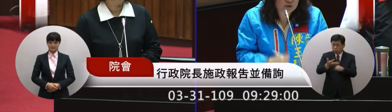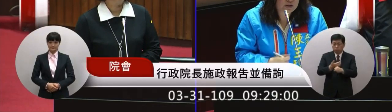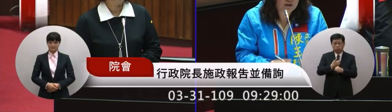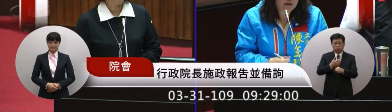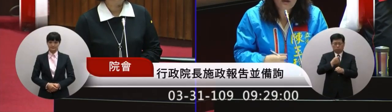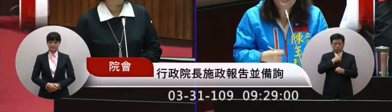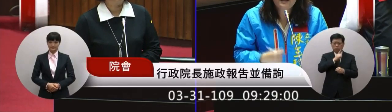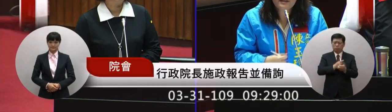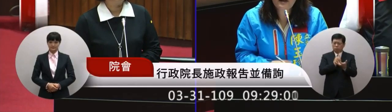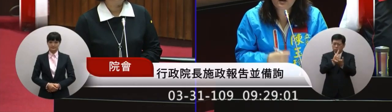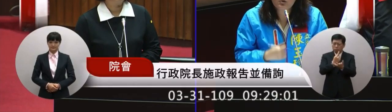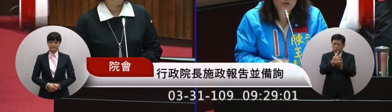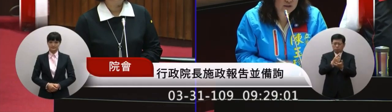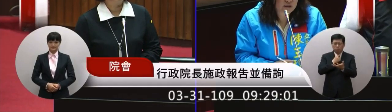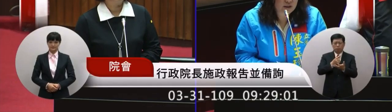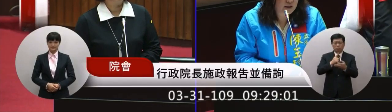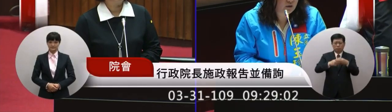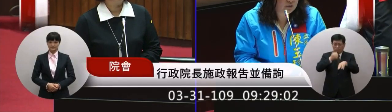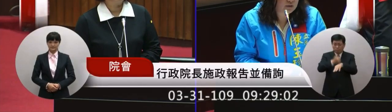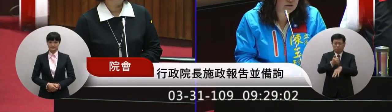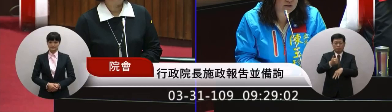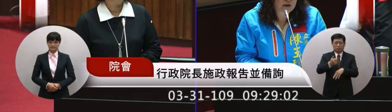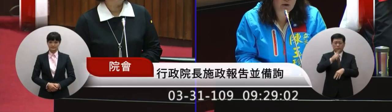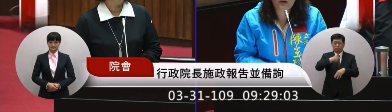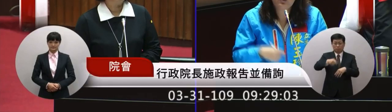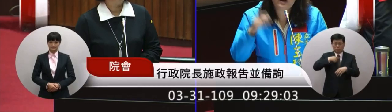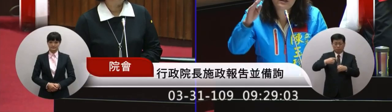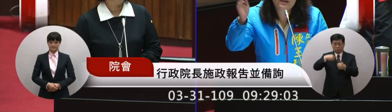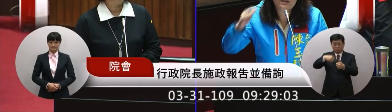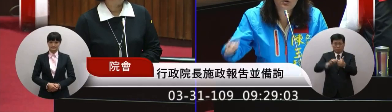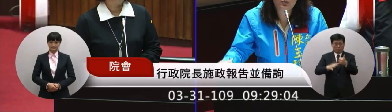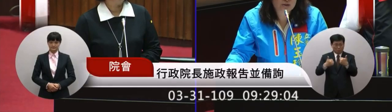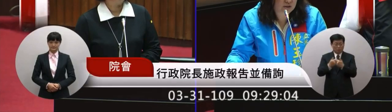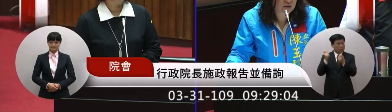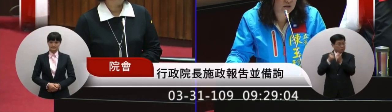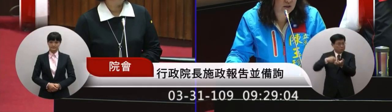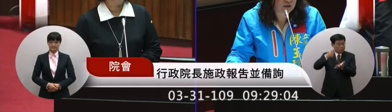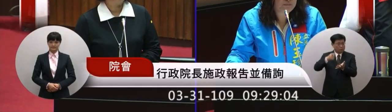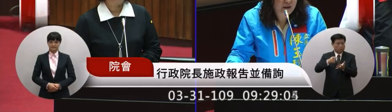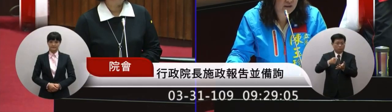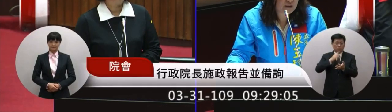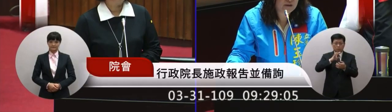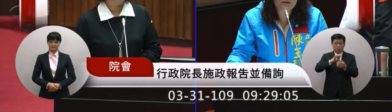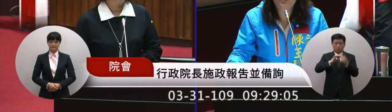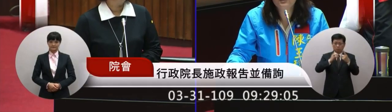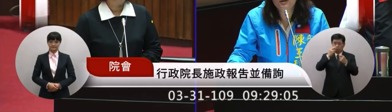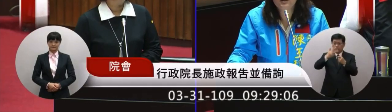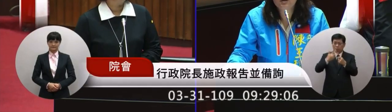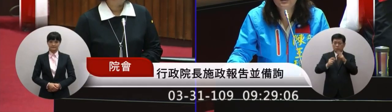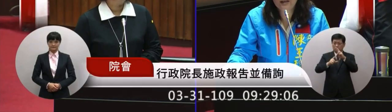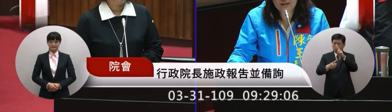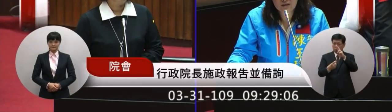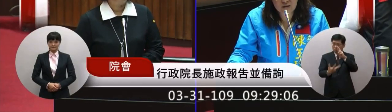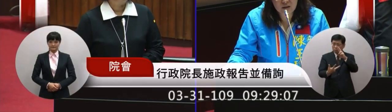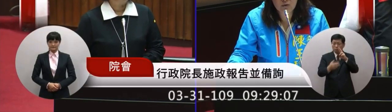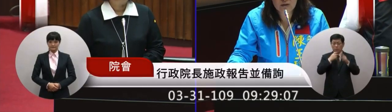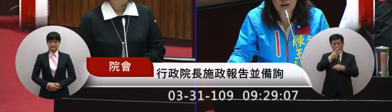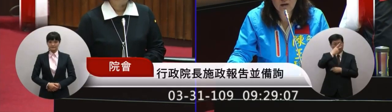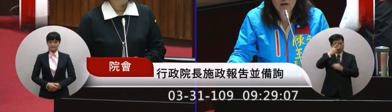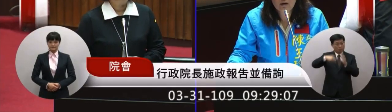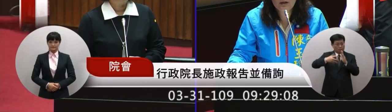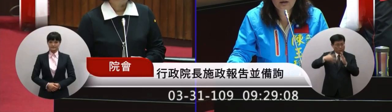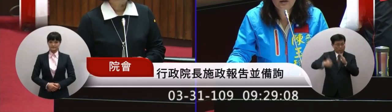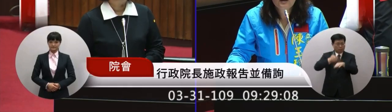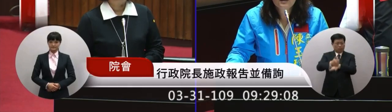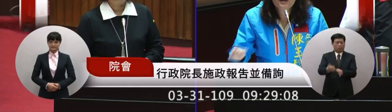要主持个离岛建设指导委员会。最近一次主持的是107年12月27号，是赖清德前院